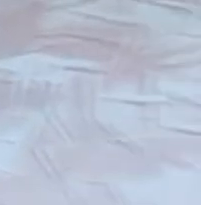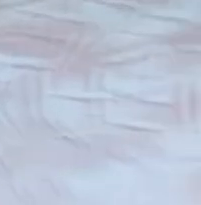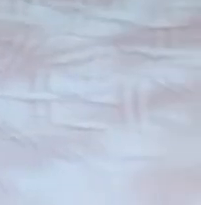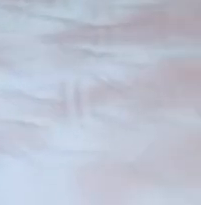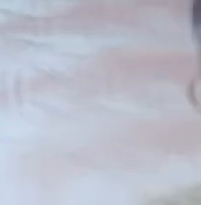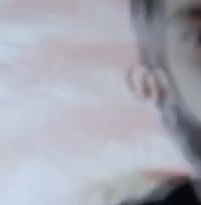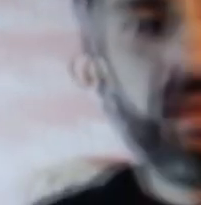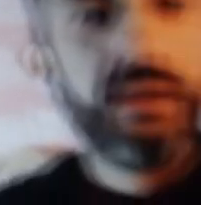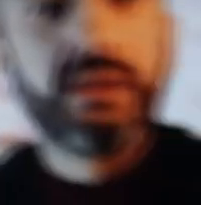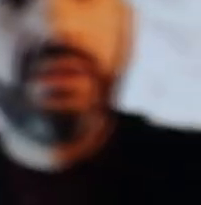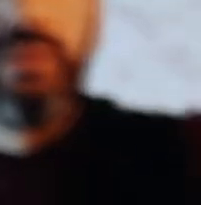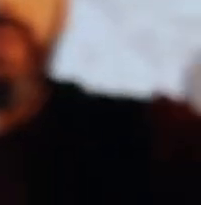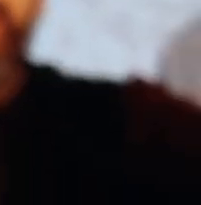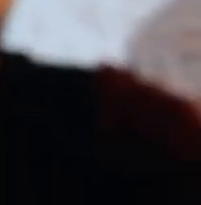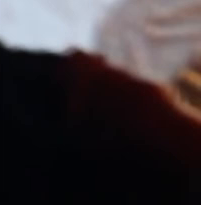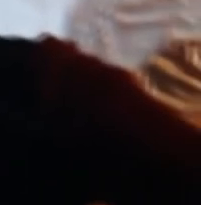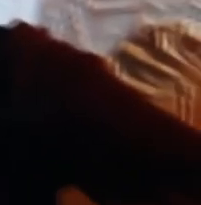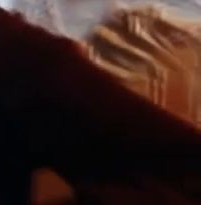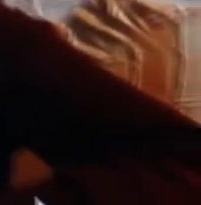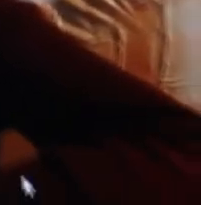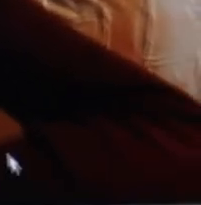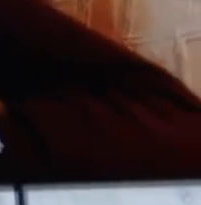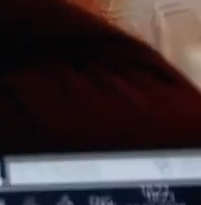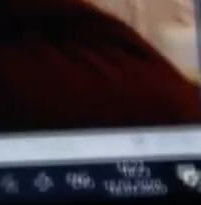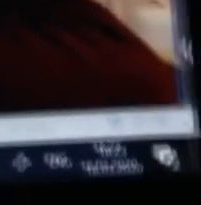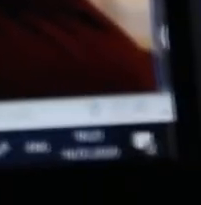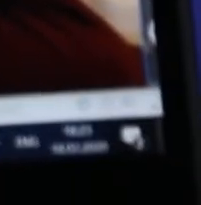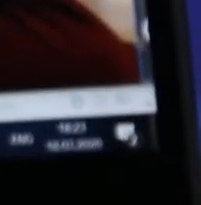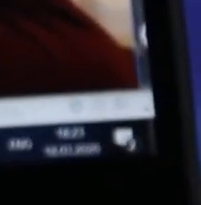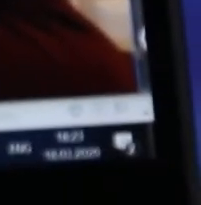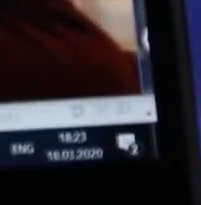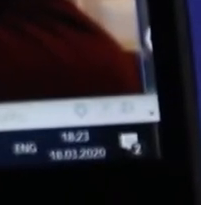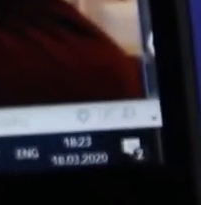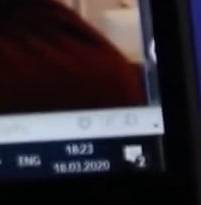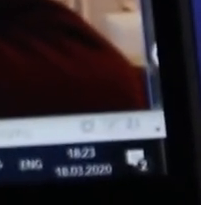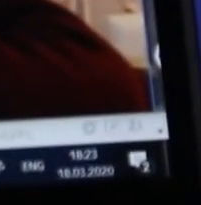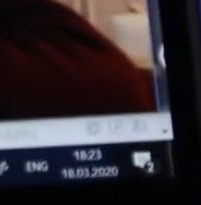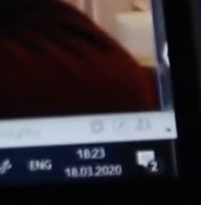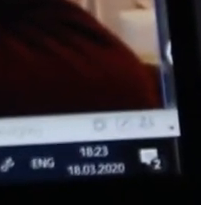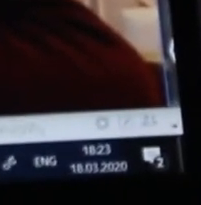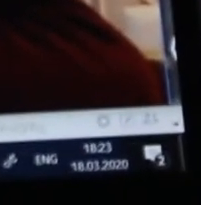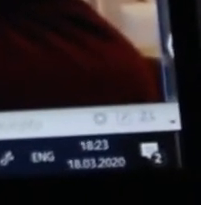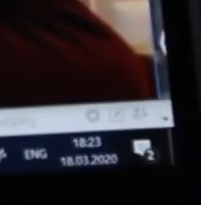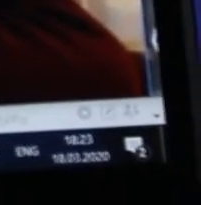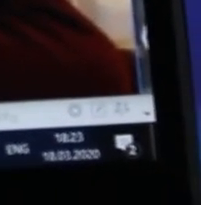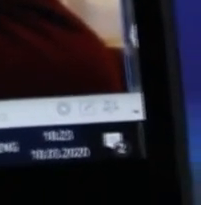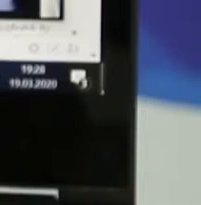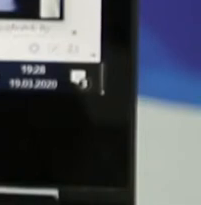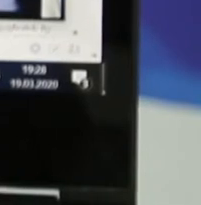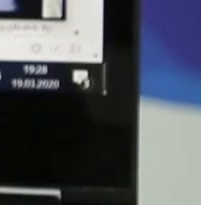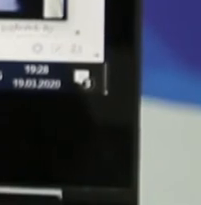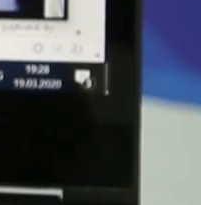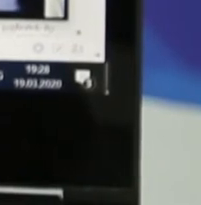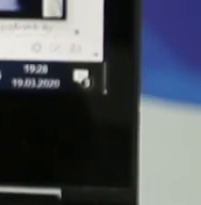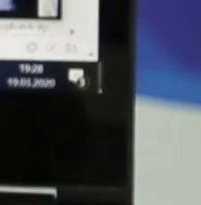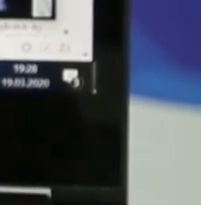იმ პროფესიონალებს, რომლებიც ბაძლებენ რჩევებს, თუ როგორ მოიქცეთ აღნიშნული ეპიდემიასთან დაკავშირებით.